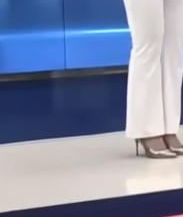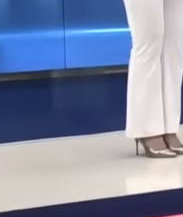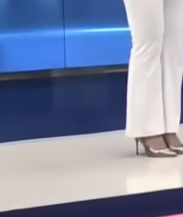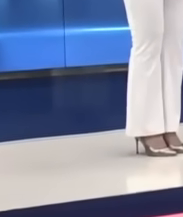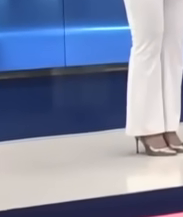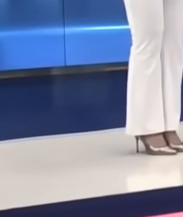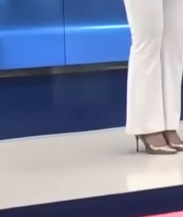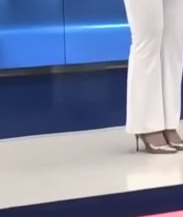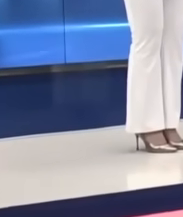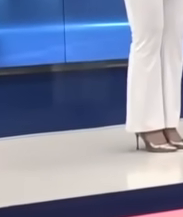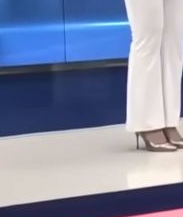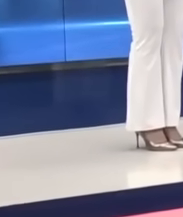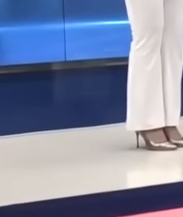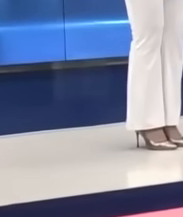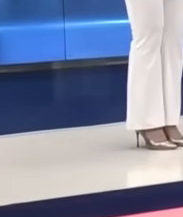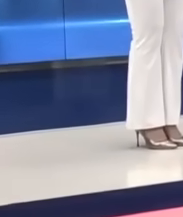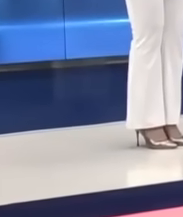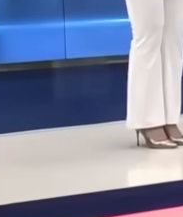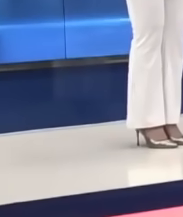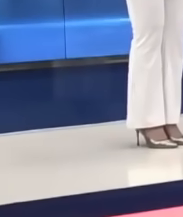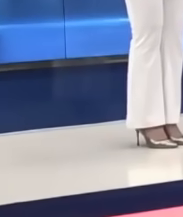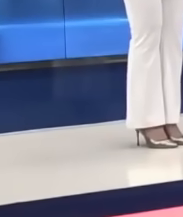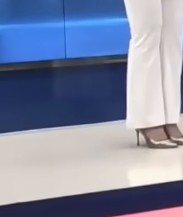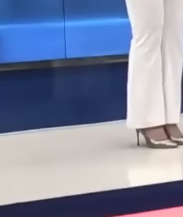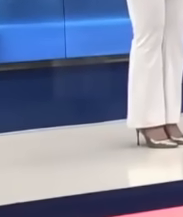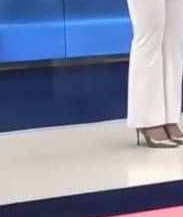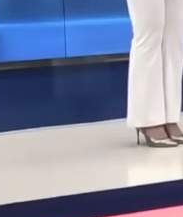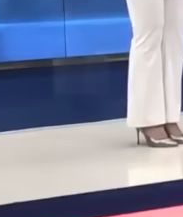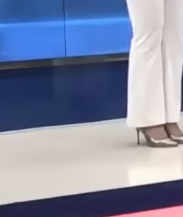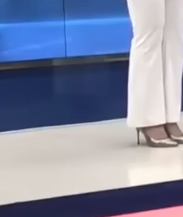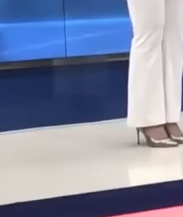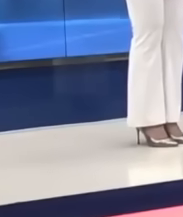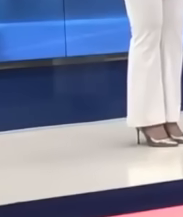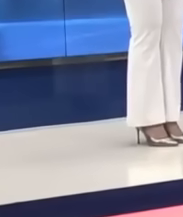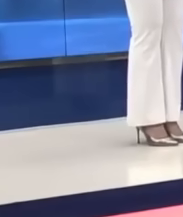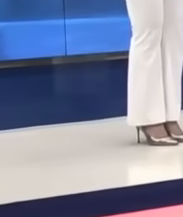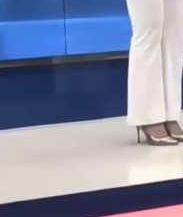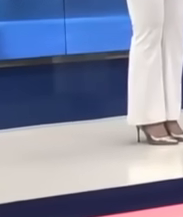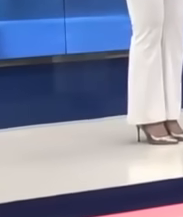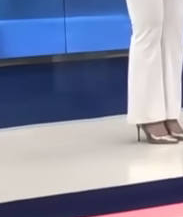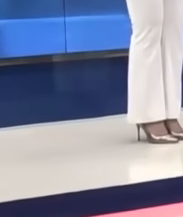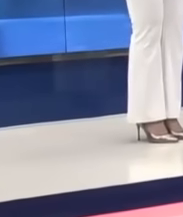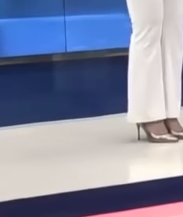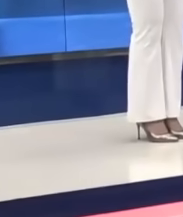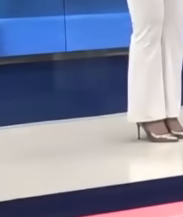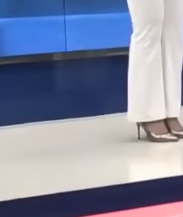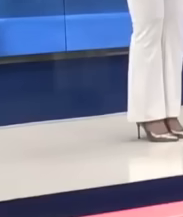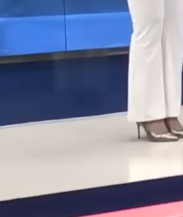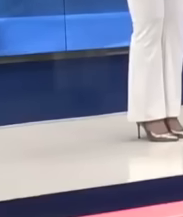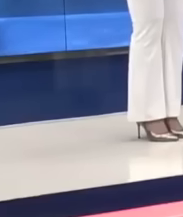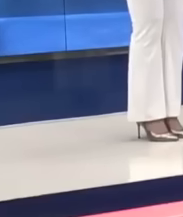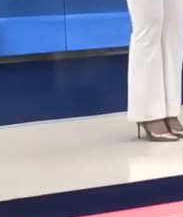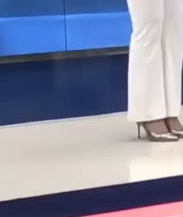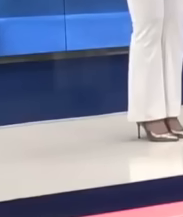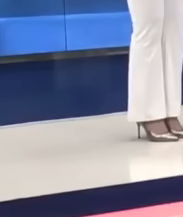เป็นยังไงบ้างครับ สนามบินบ้านเราไม่แพ้ชาติไหนในโลกนะคะฝรั่งเที่ยวไทยไทยก็เที่ยวไทยล่าสุดเริ่มมีสัญญาณข่าวดี